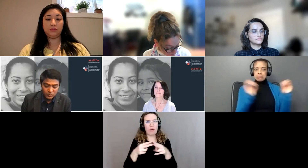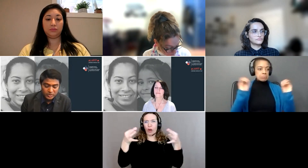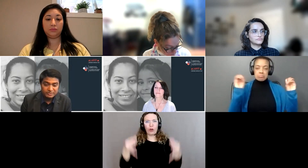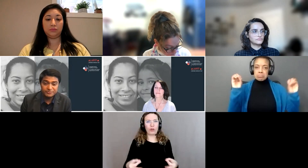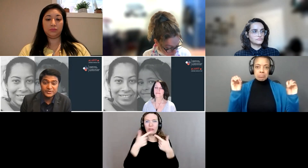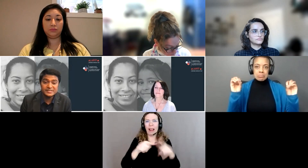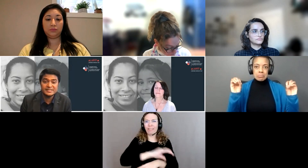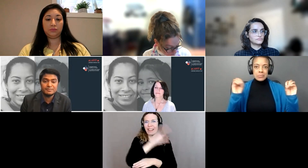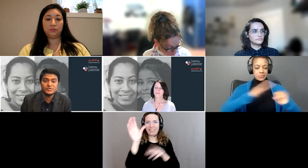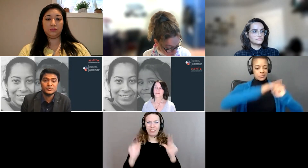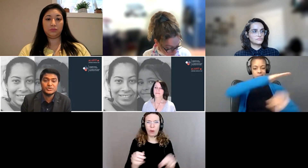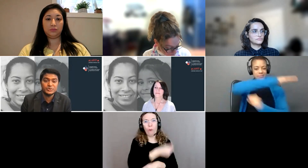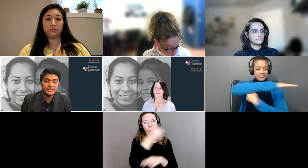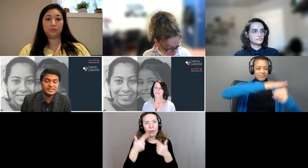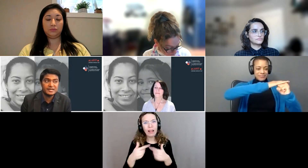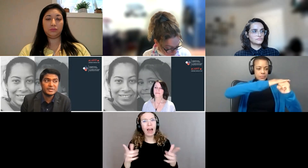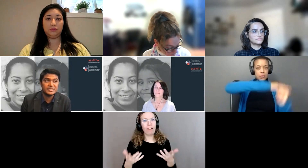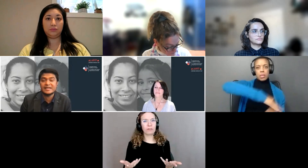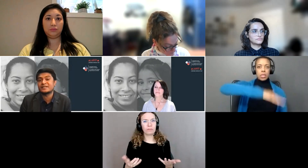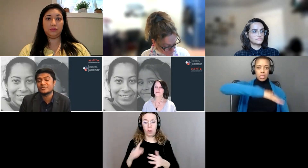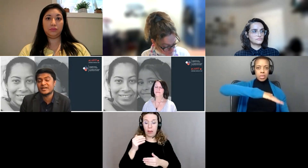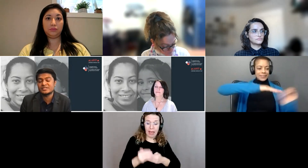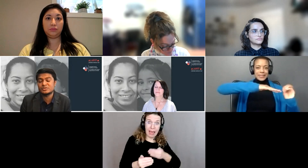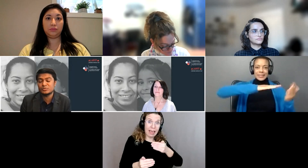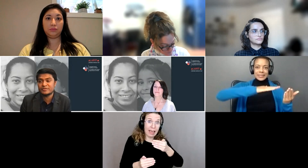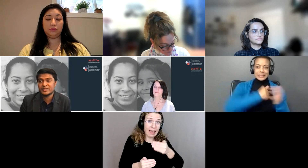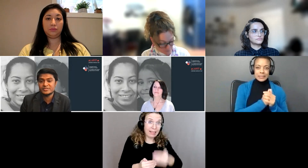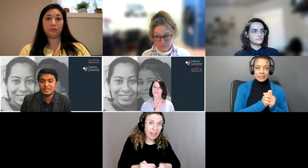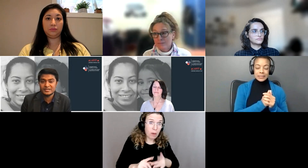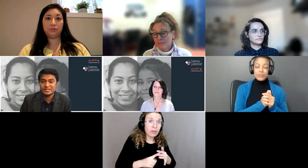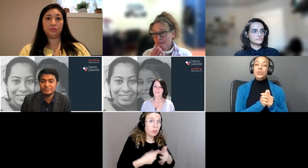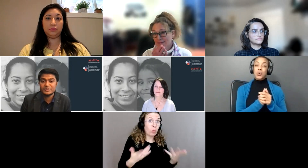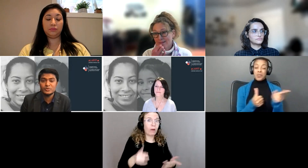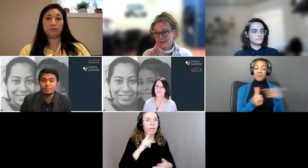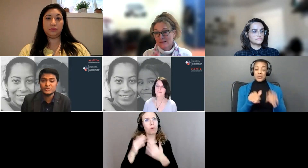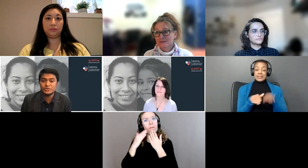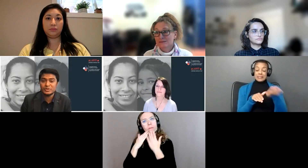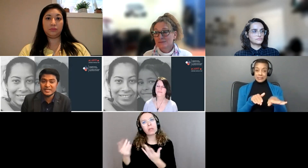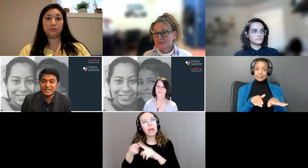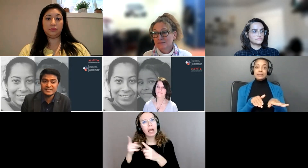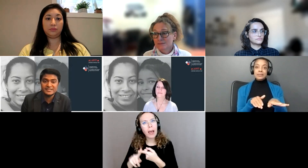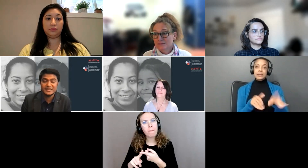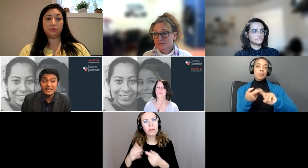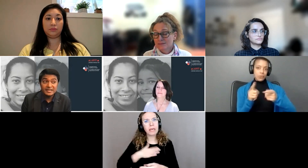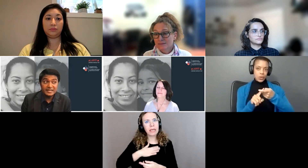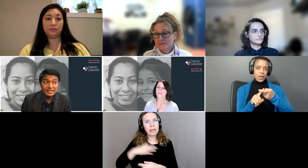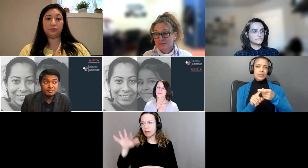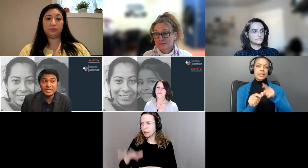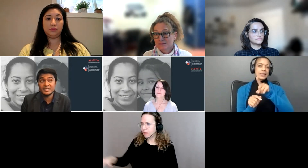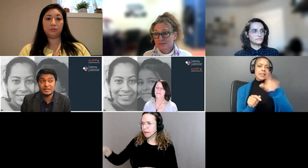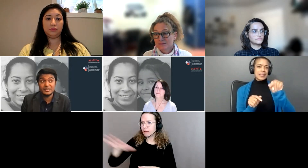canadiennes. Et donc, les premières étapes que nous avons prises, je dois remercier mes amis, Zaffer, qui a approché